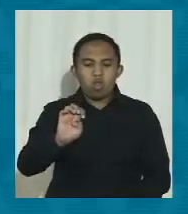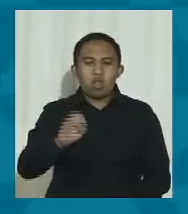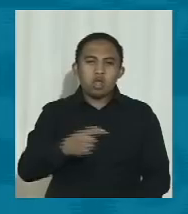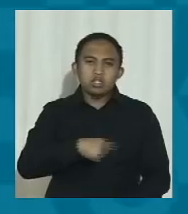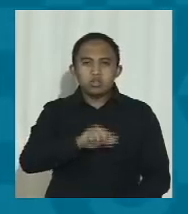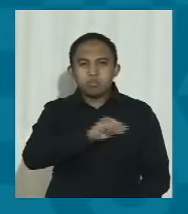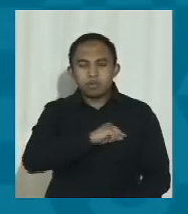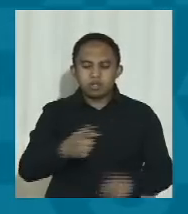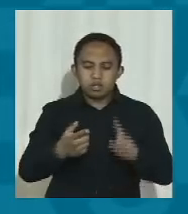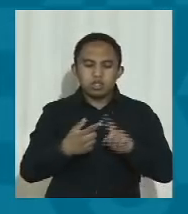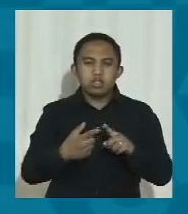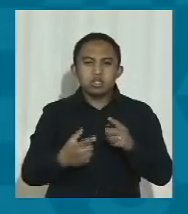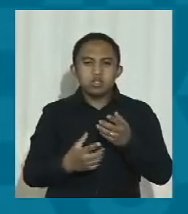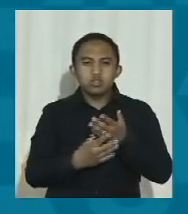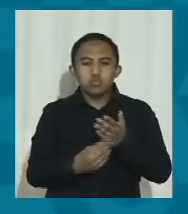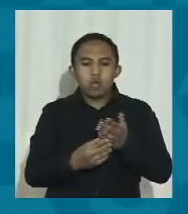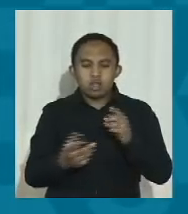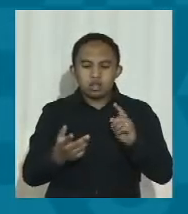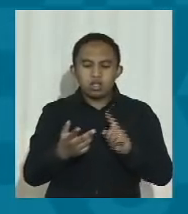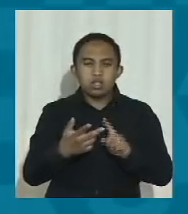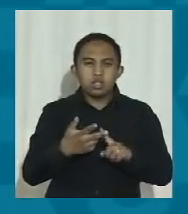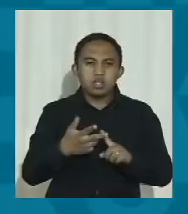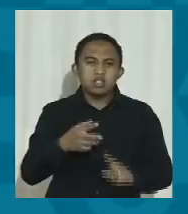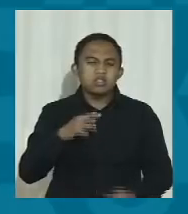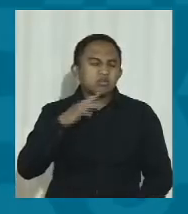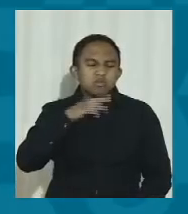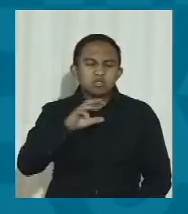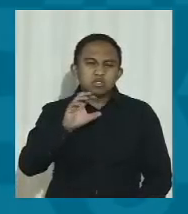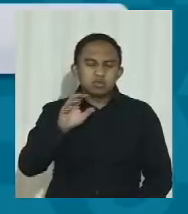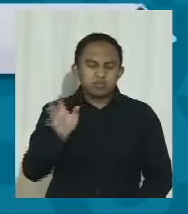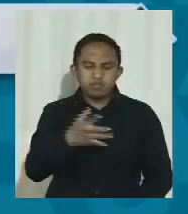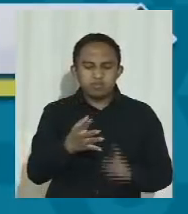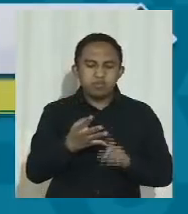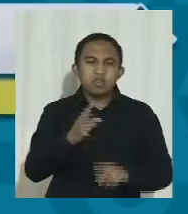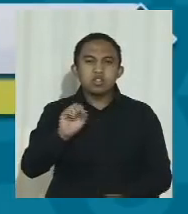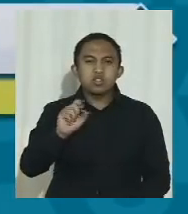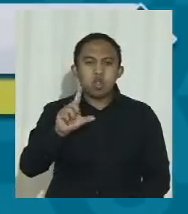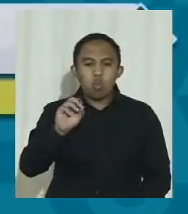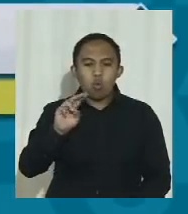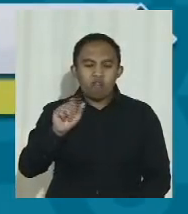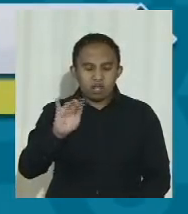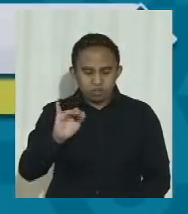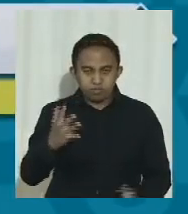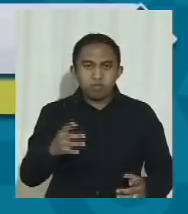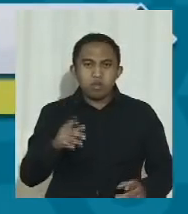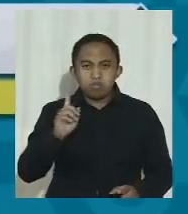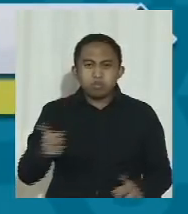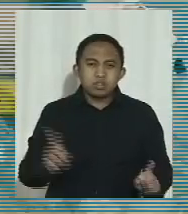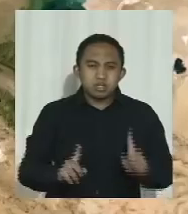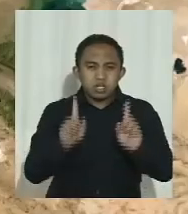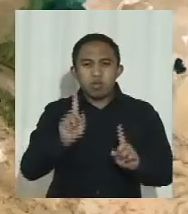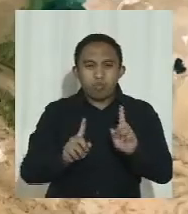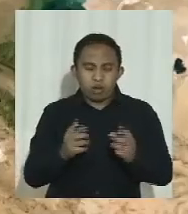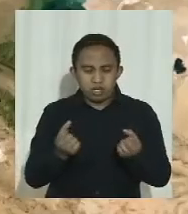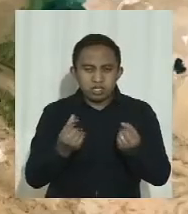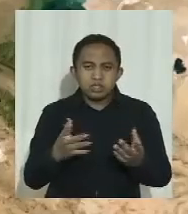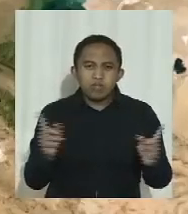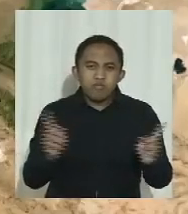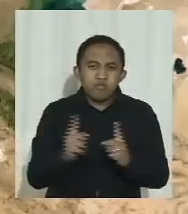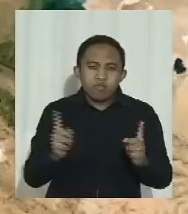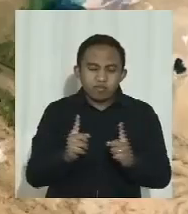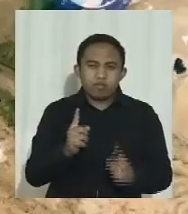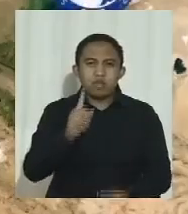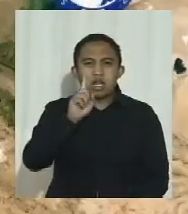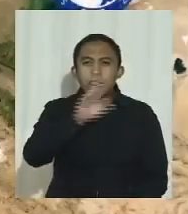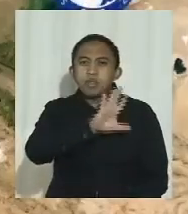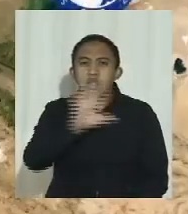Espagne, Suède, Pologne ary Slovaquie. Marina fa lalao 15 be izao no tanterahina ao anatin'ity fiadiana